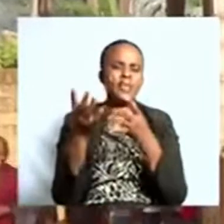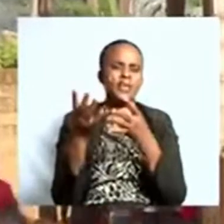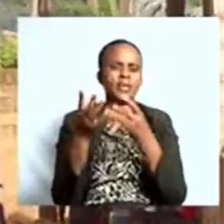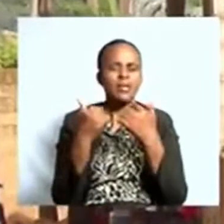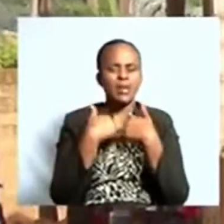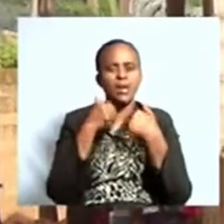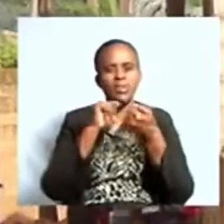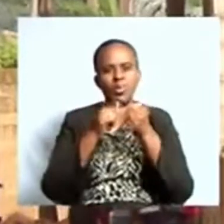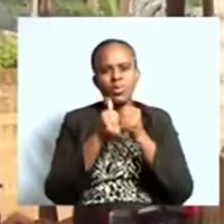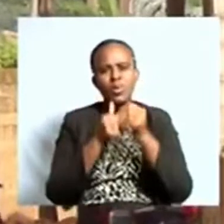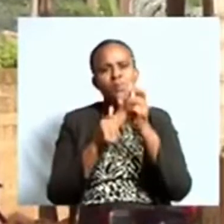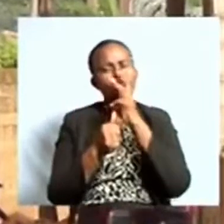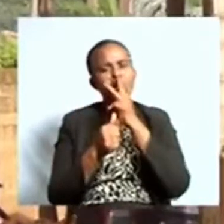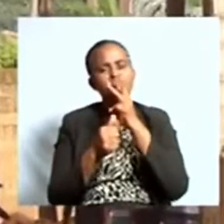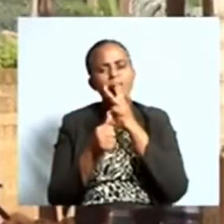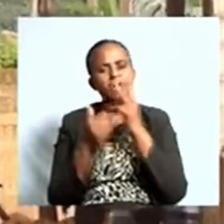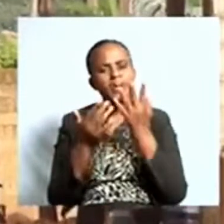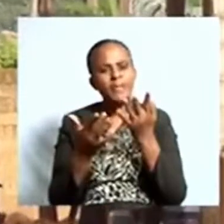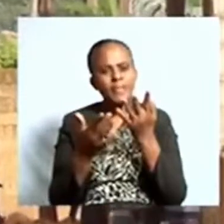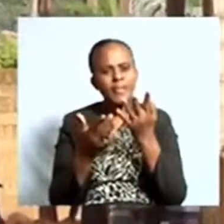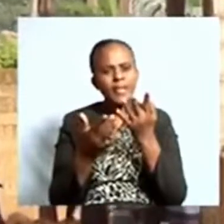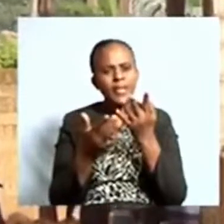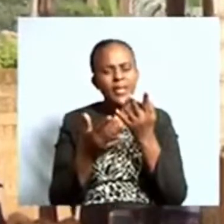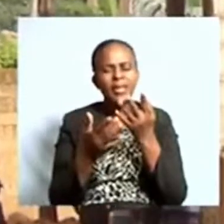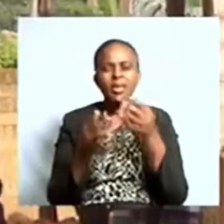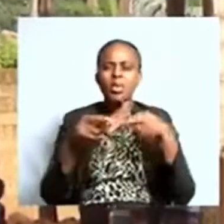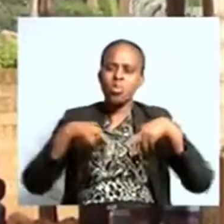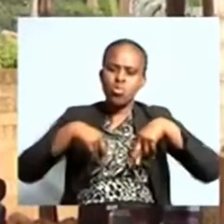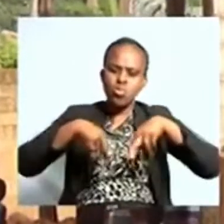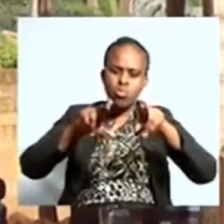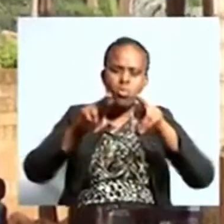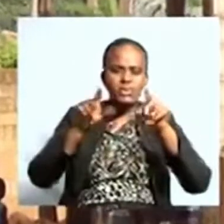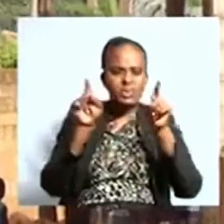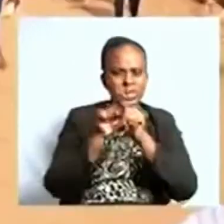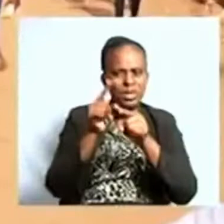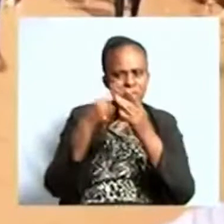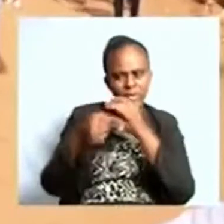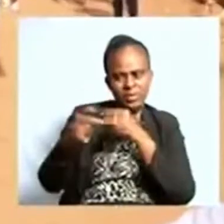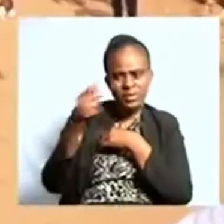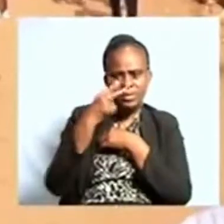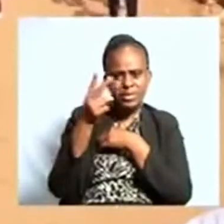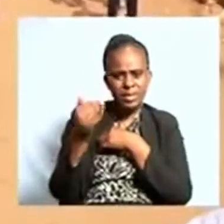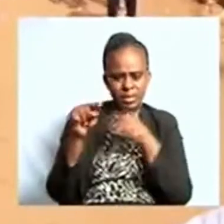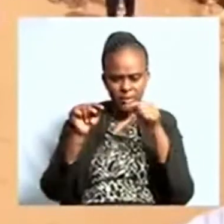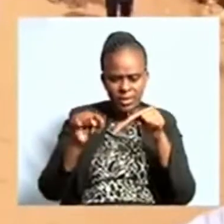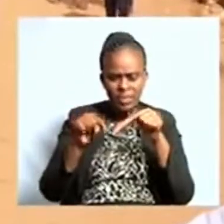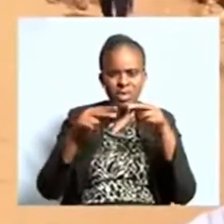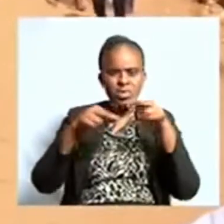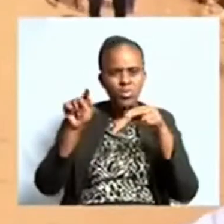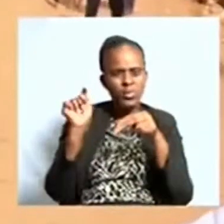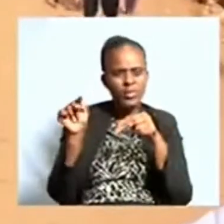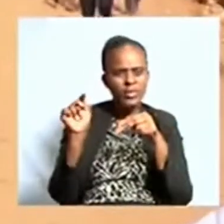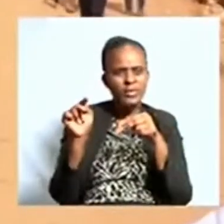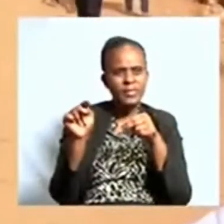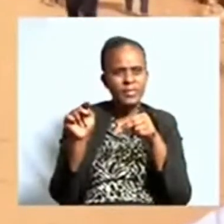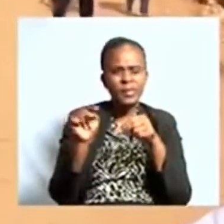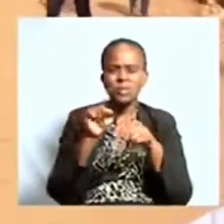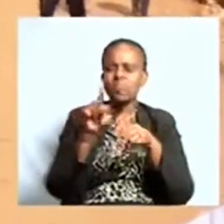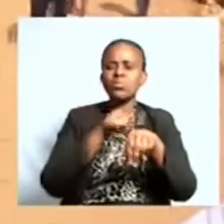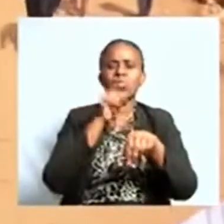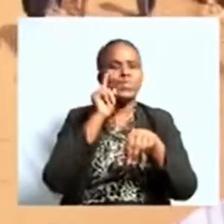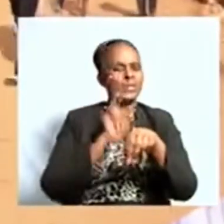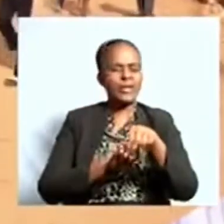problem ya manzi tina problem ya malodi monga mwamene mwaonera so kuno lyankala lodi tawi